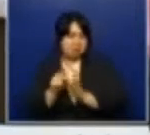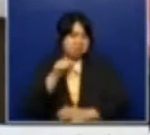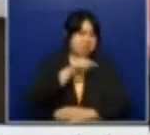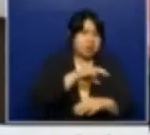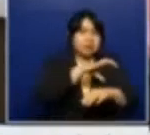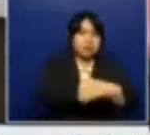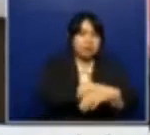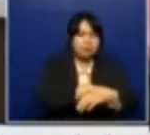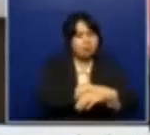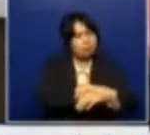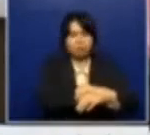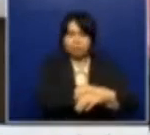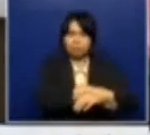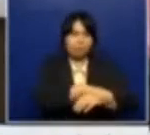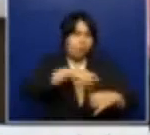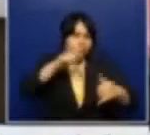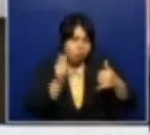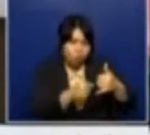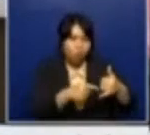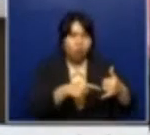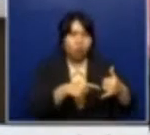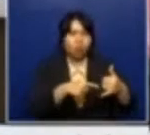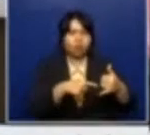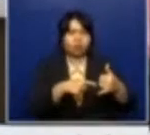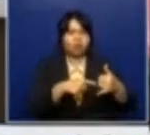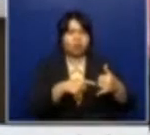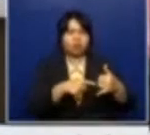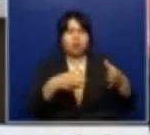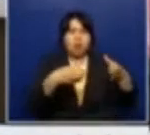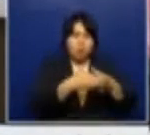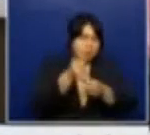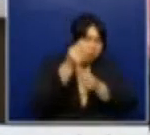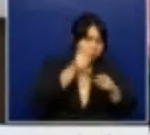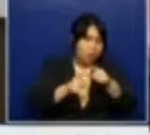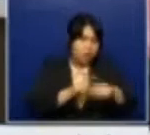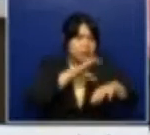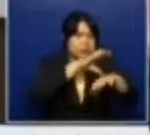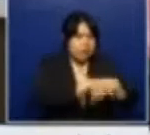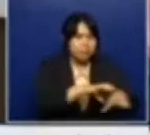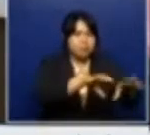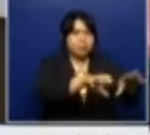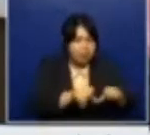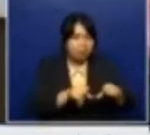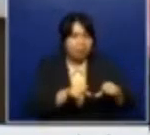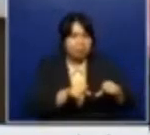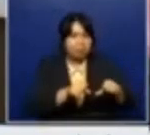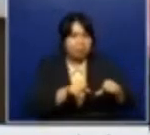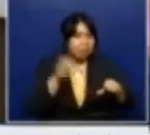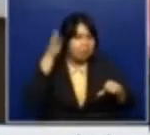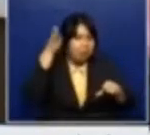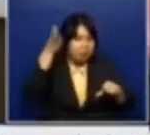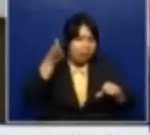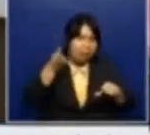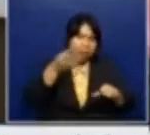ๆไปลงโทษหรือว่าไปตัดตอนให้นิสิตนักศึกษาต่างๆเหล่านี้ต้องหมดอนาคตครับรัฐบา